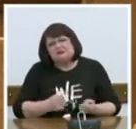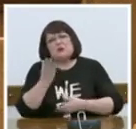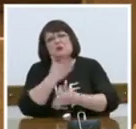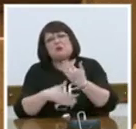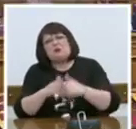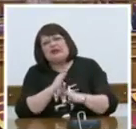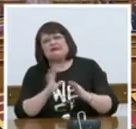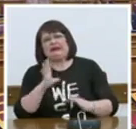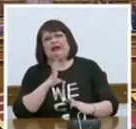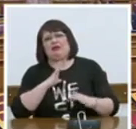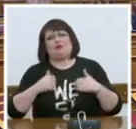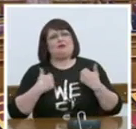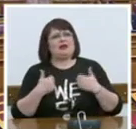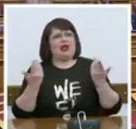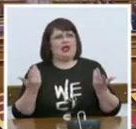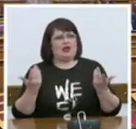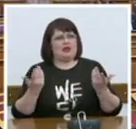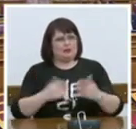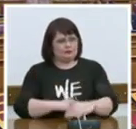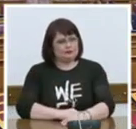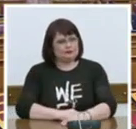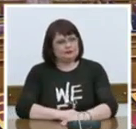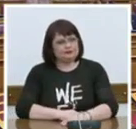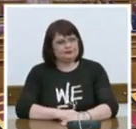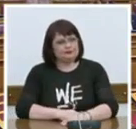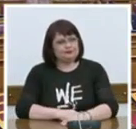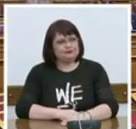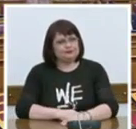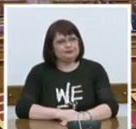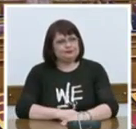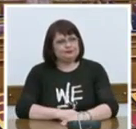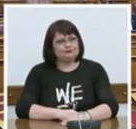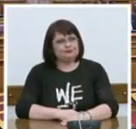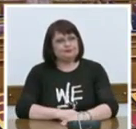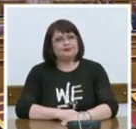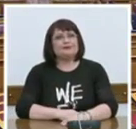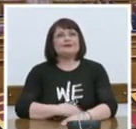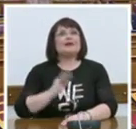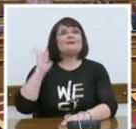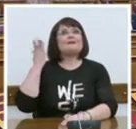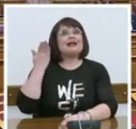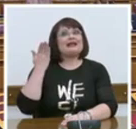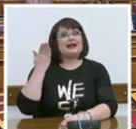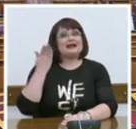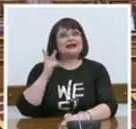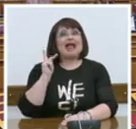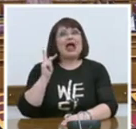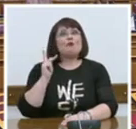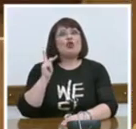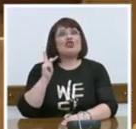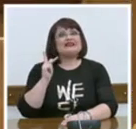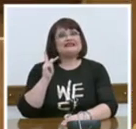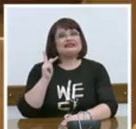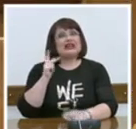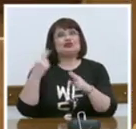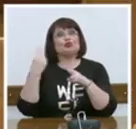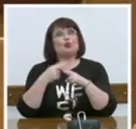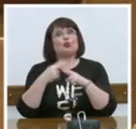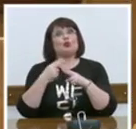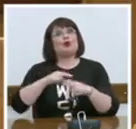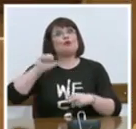ανθρώπων. Κατά τον Καποδίστρια, τον μεγάλο κυβερνήτη,